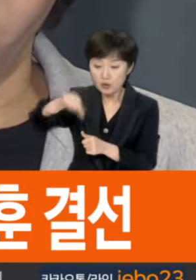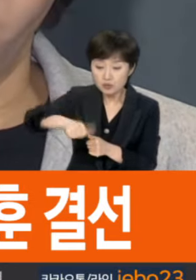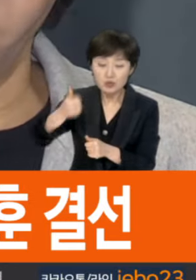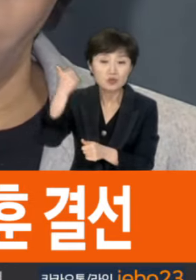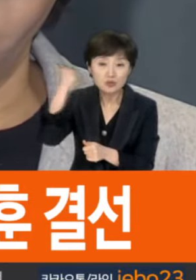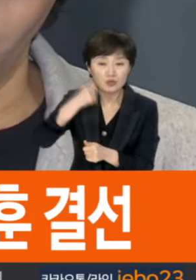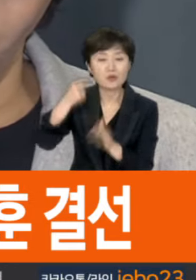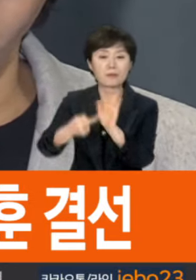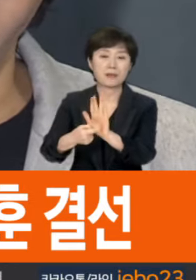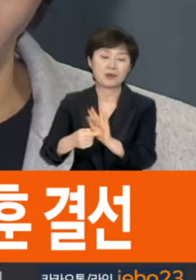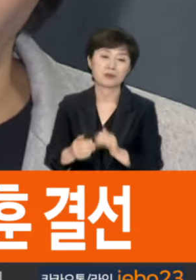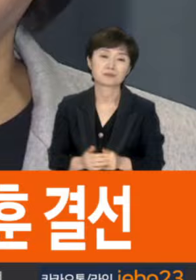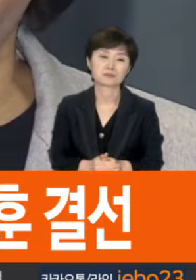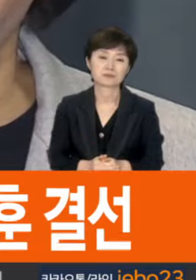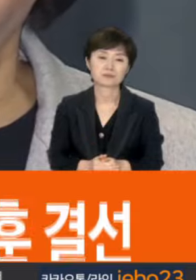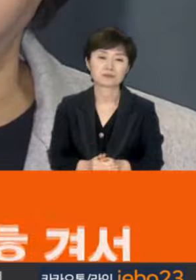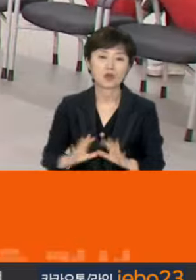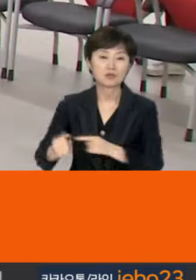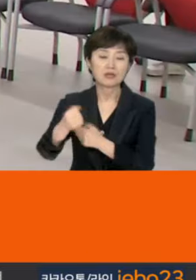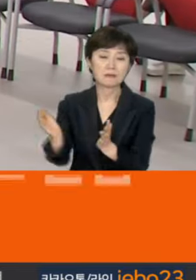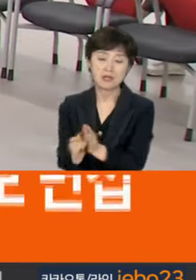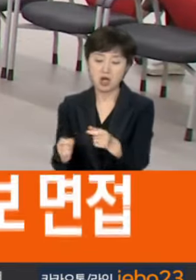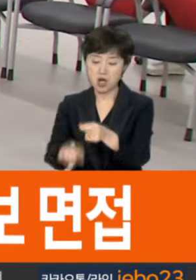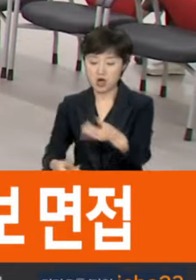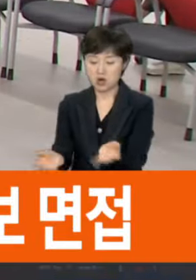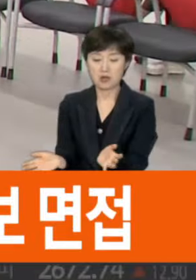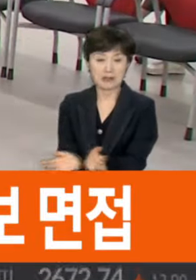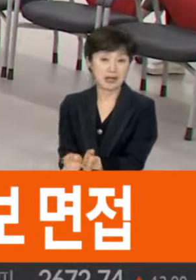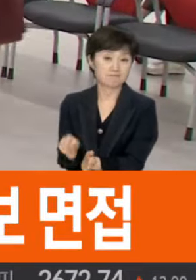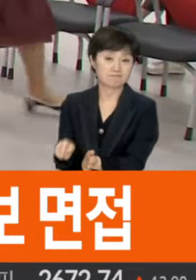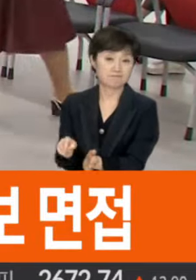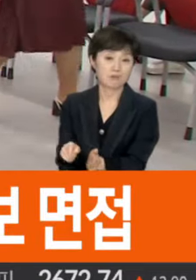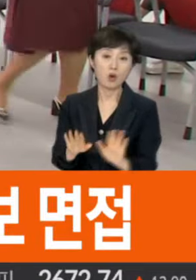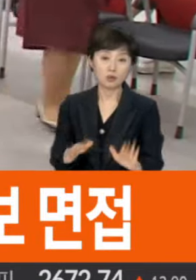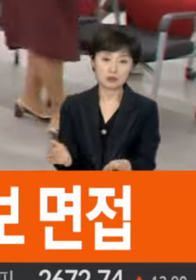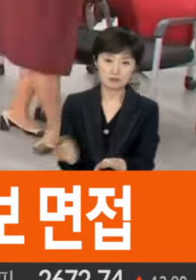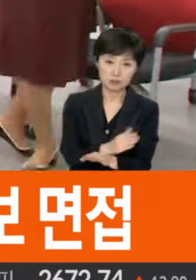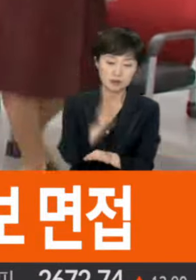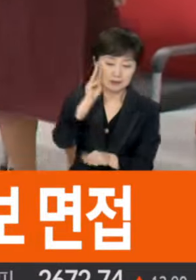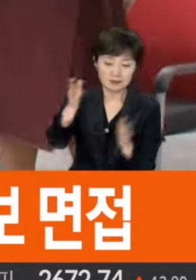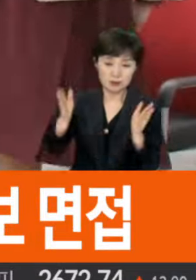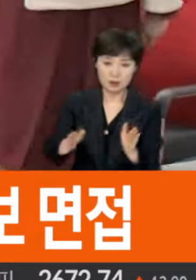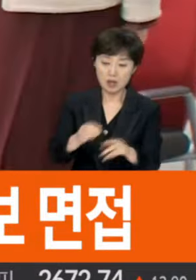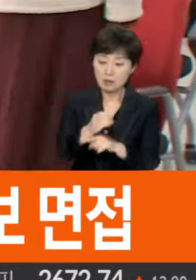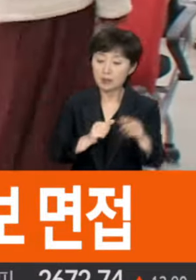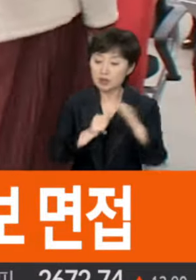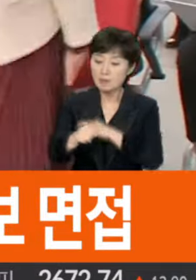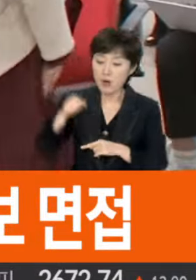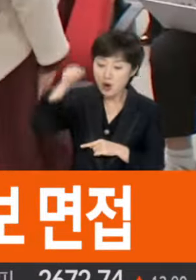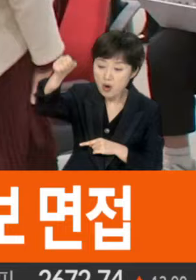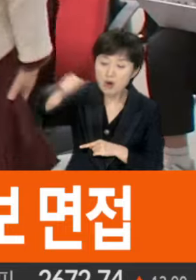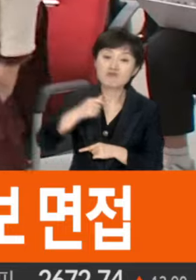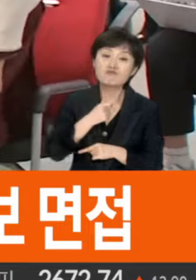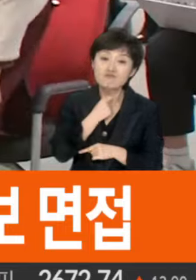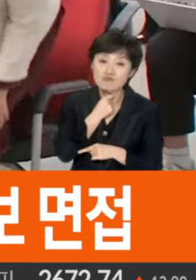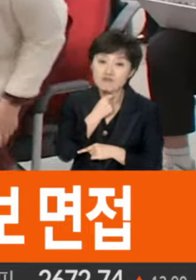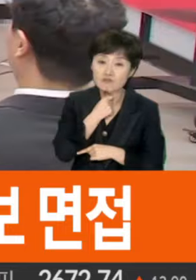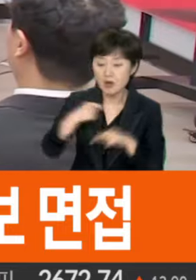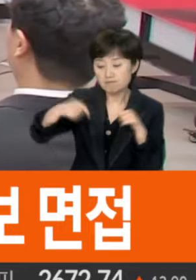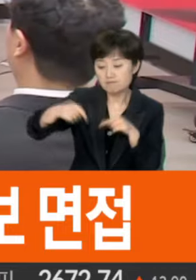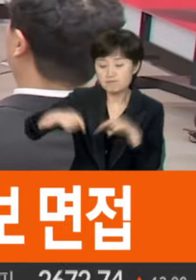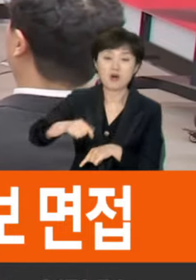결과도 오늘 나옵니다. 국민의힘 위성정당 국민의 미래는 오늘부터 사흘간 비례대표 후보자 공천